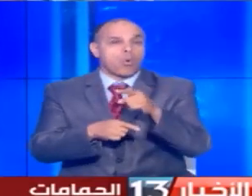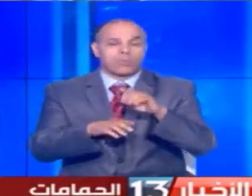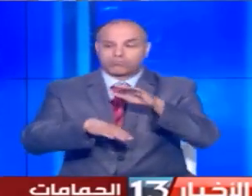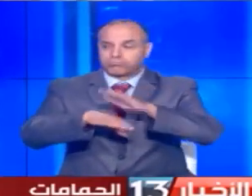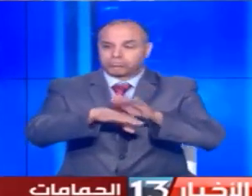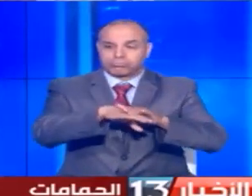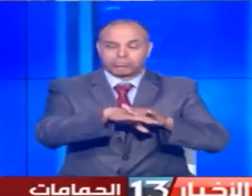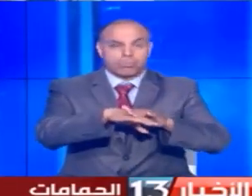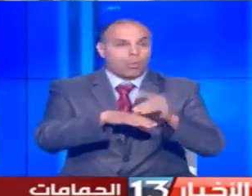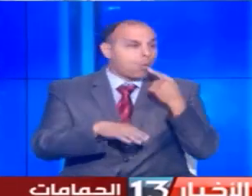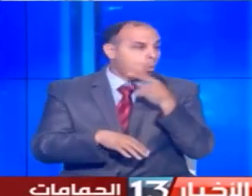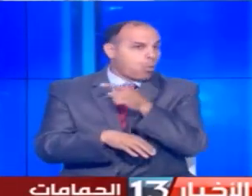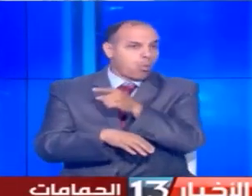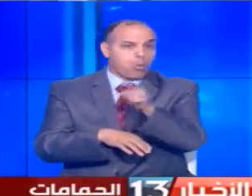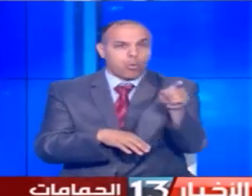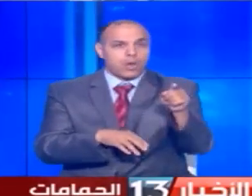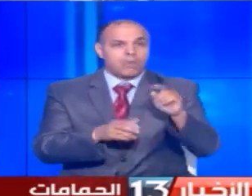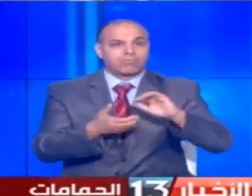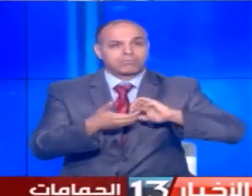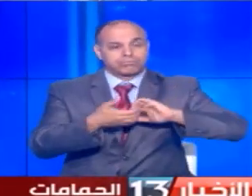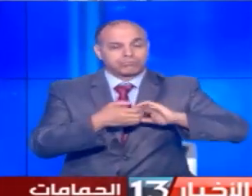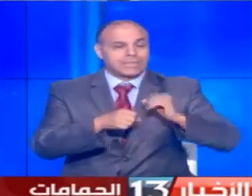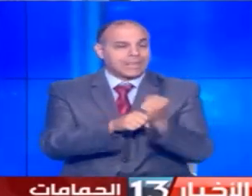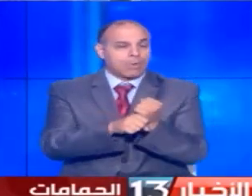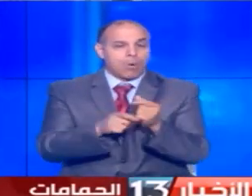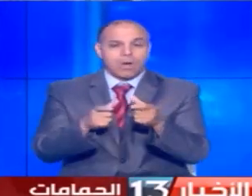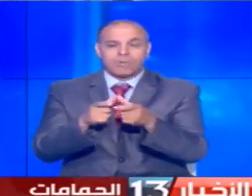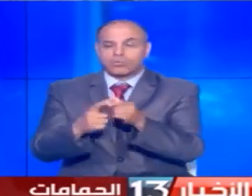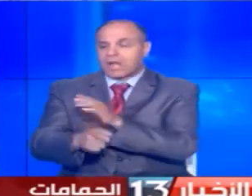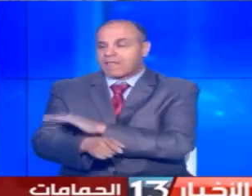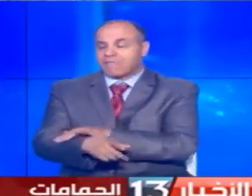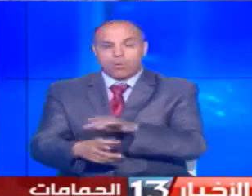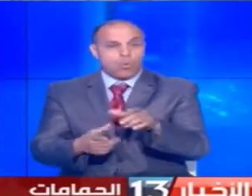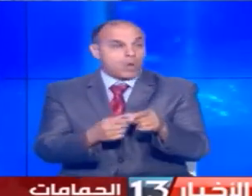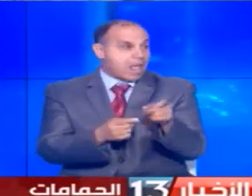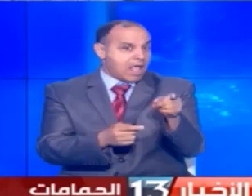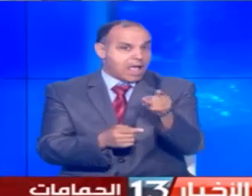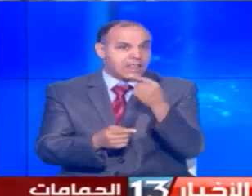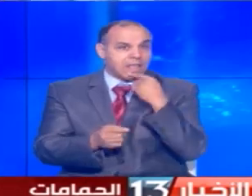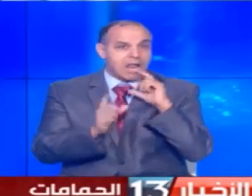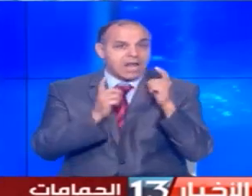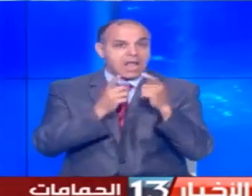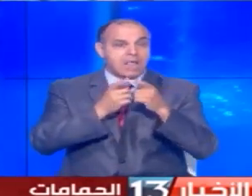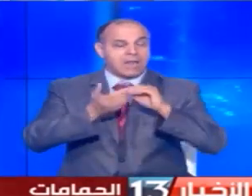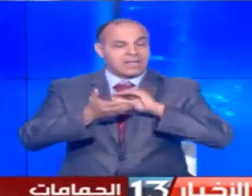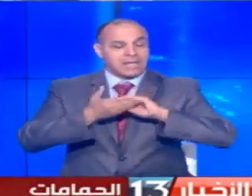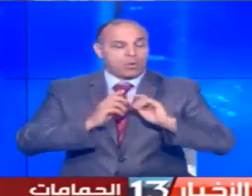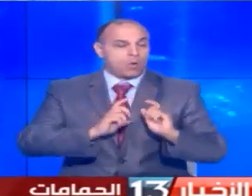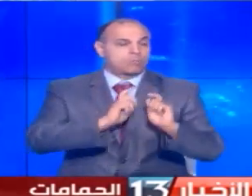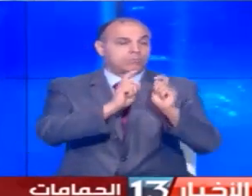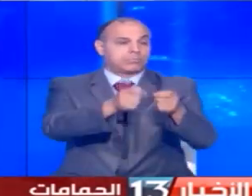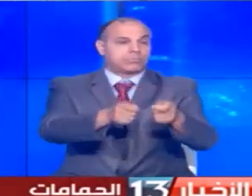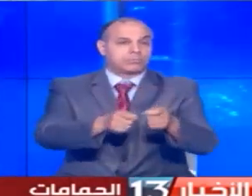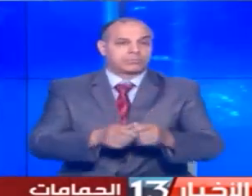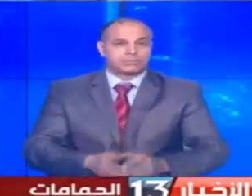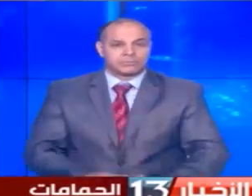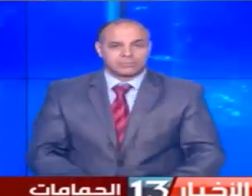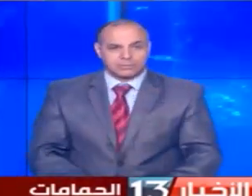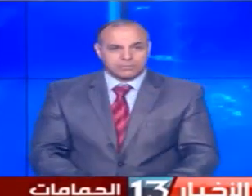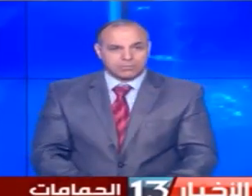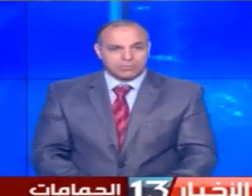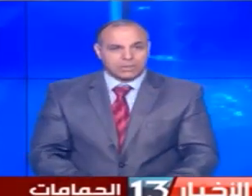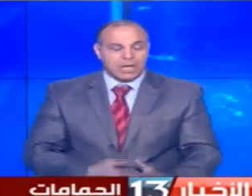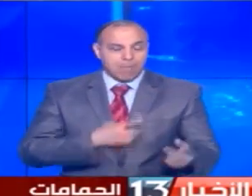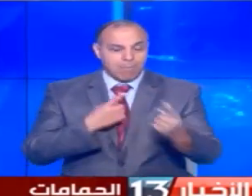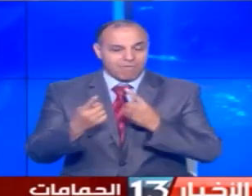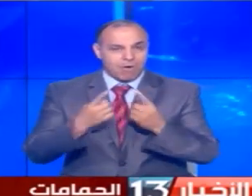توصية رفعها كل من مجمع القطاع العام ومجمع الوظيفة العمومية للهيئة الإدارية.